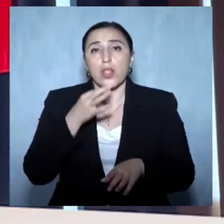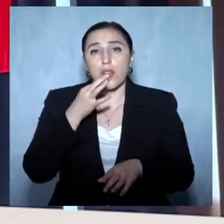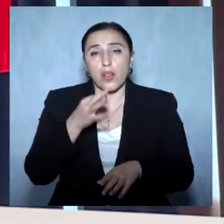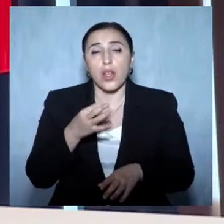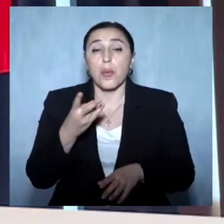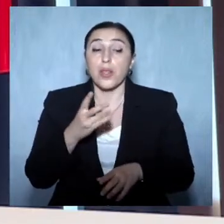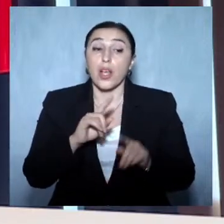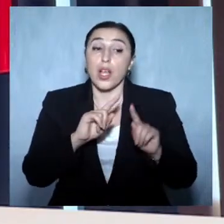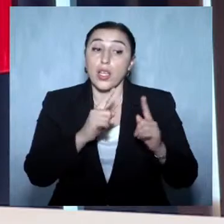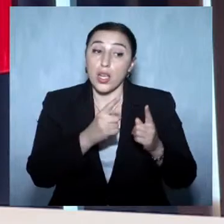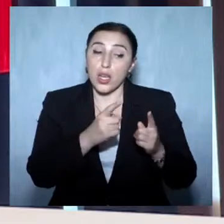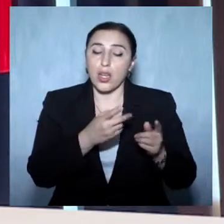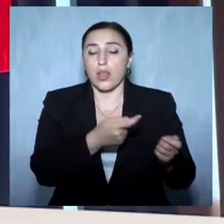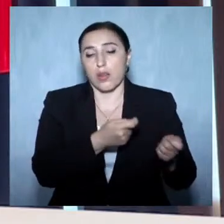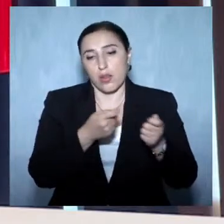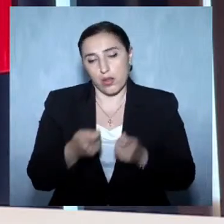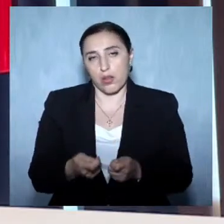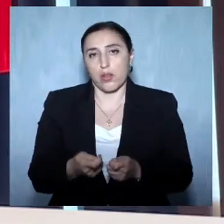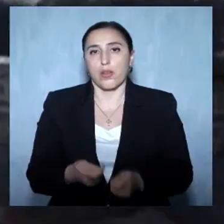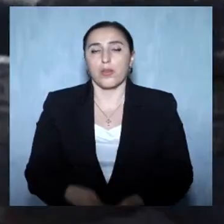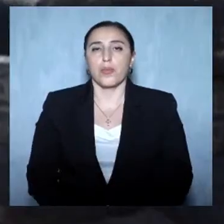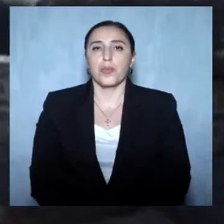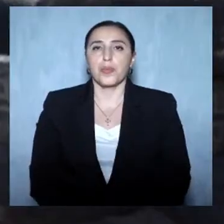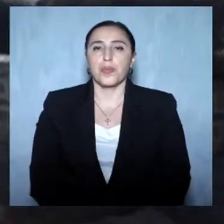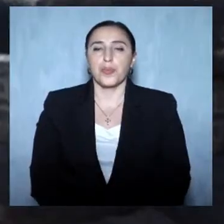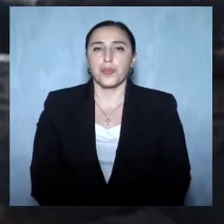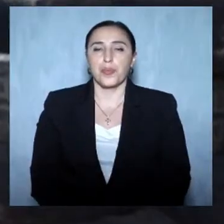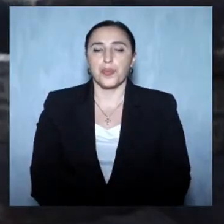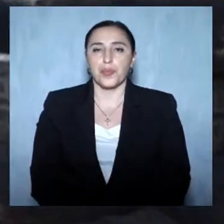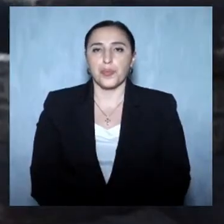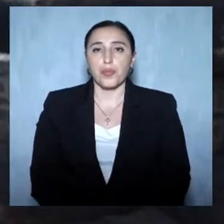որ կերի ները պիտի վերադարնան։